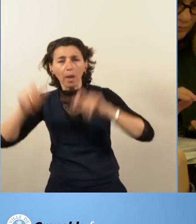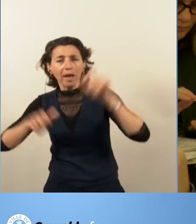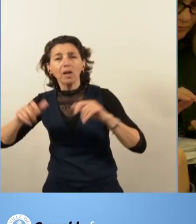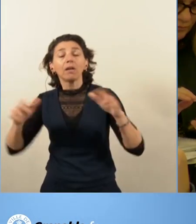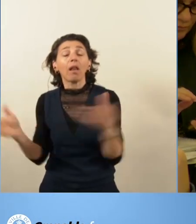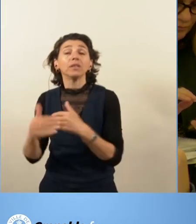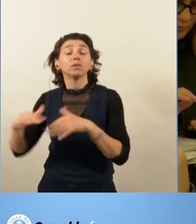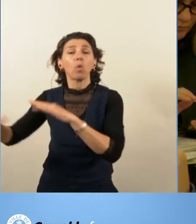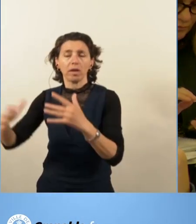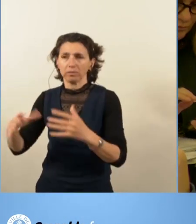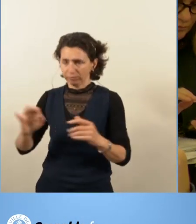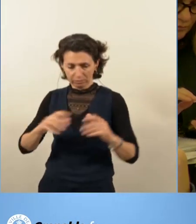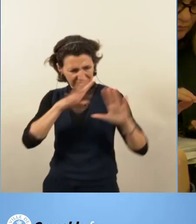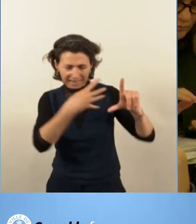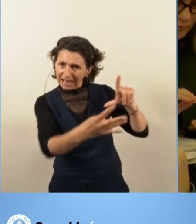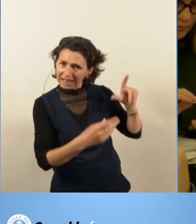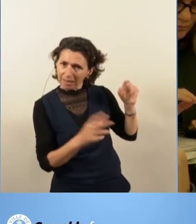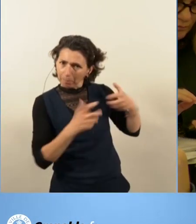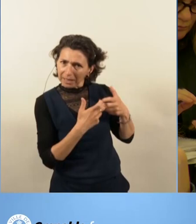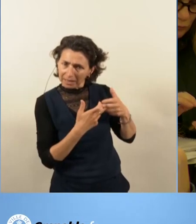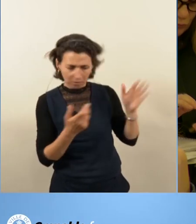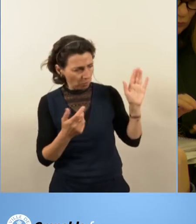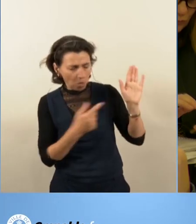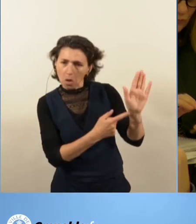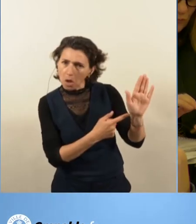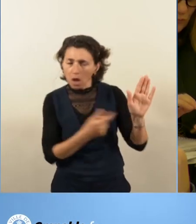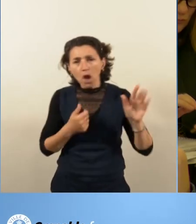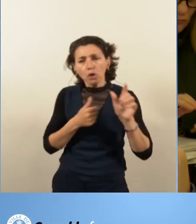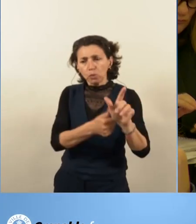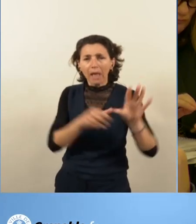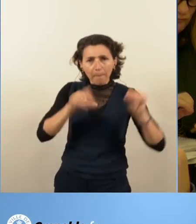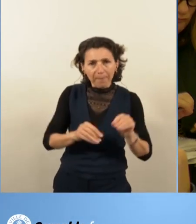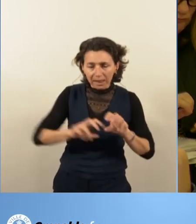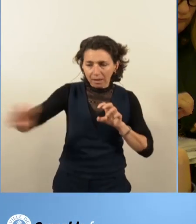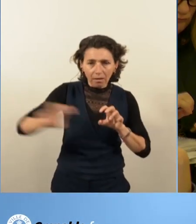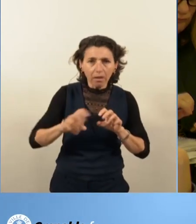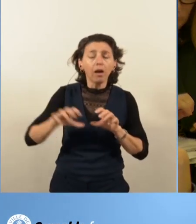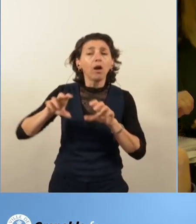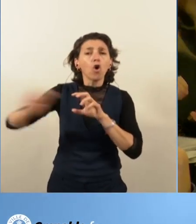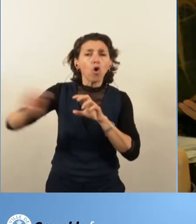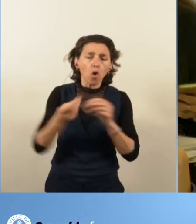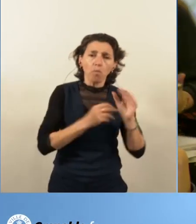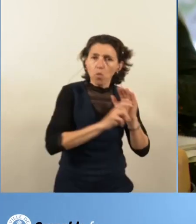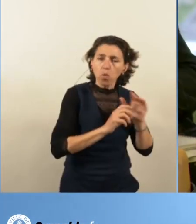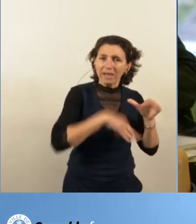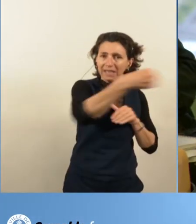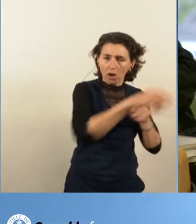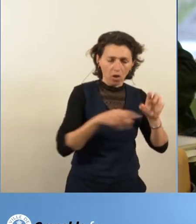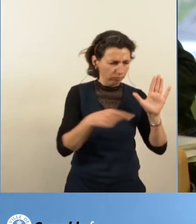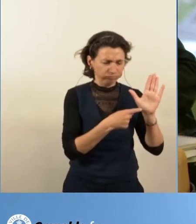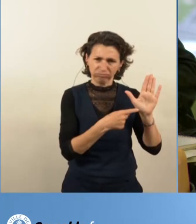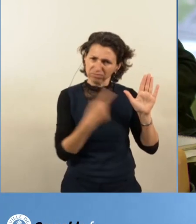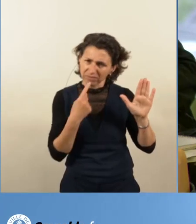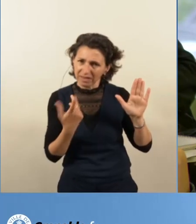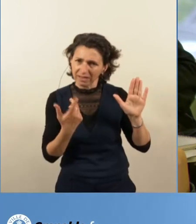une grille des tarifs qui affiche une courbe différente plus ou moins creuse selon qu'on est grenoblois ou non vise à dire que un pauvre non